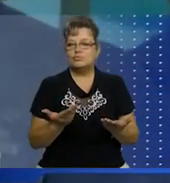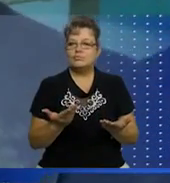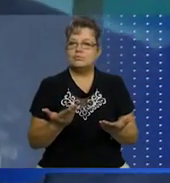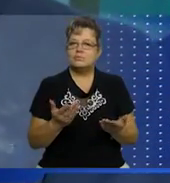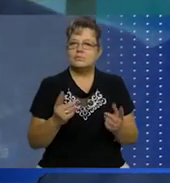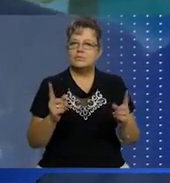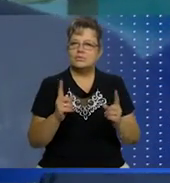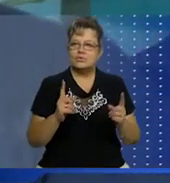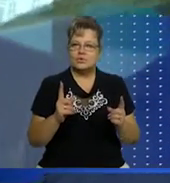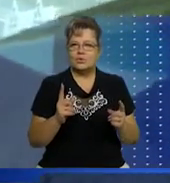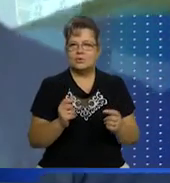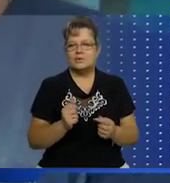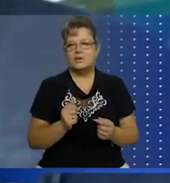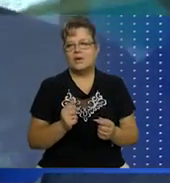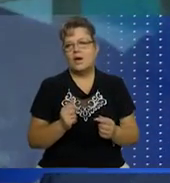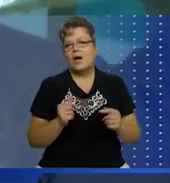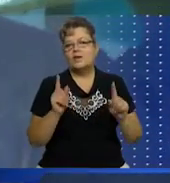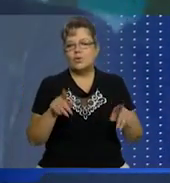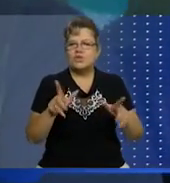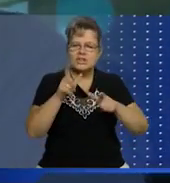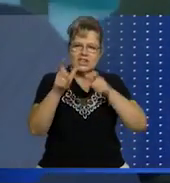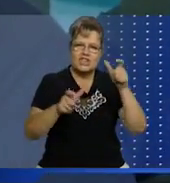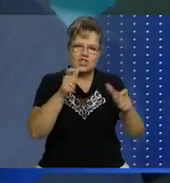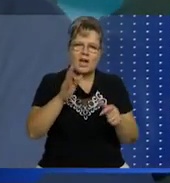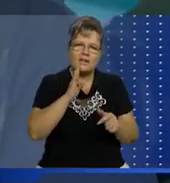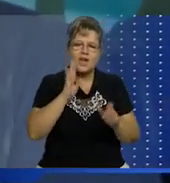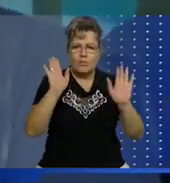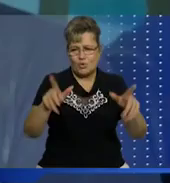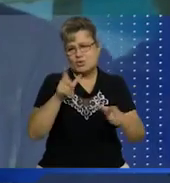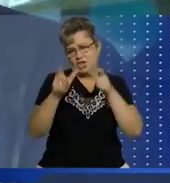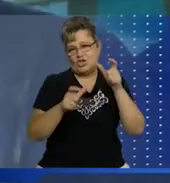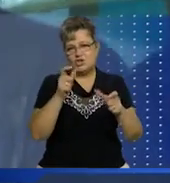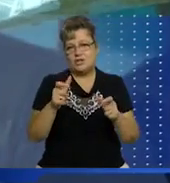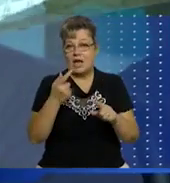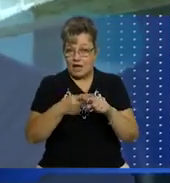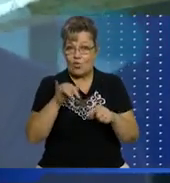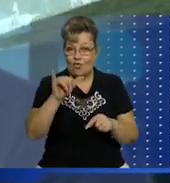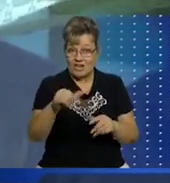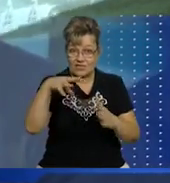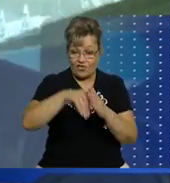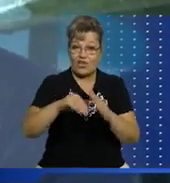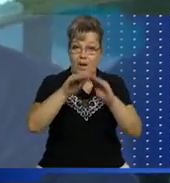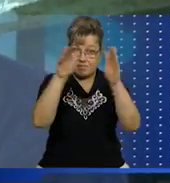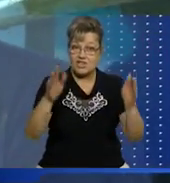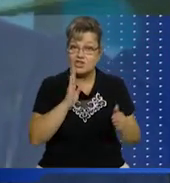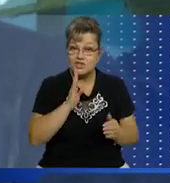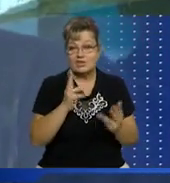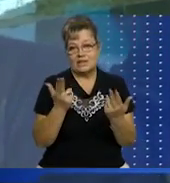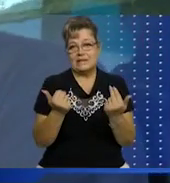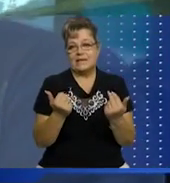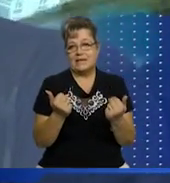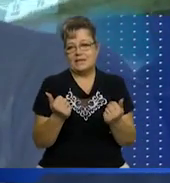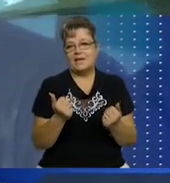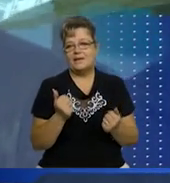включим лосинку или спать. А то будет кричать. Пусть кричит. Так это у вас получается в кабине